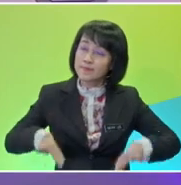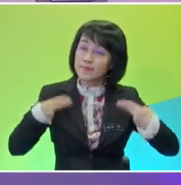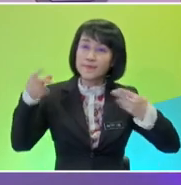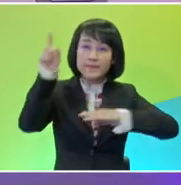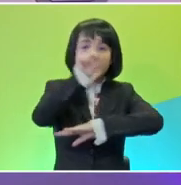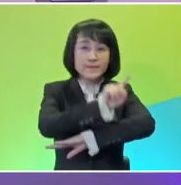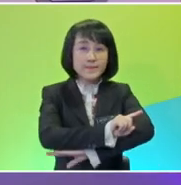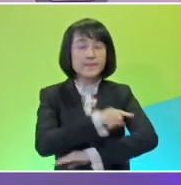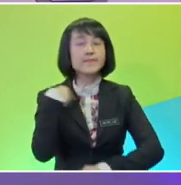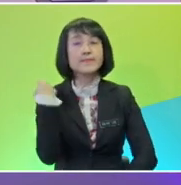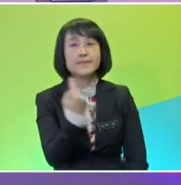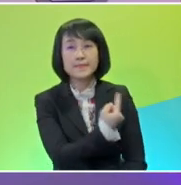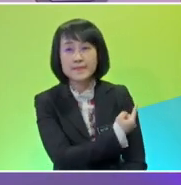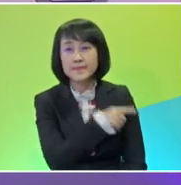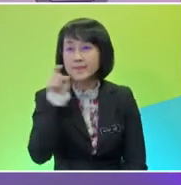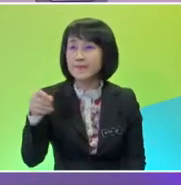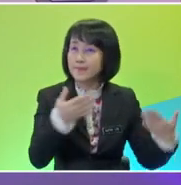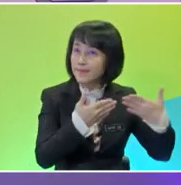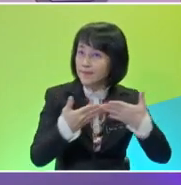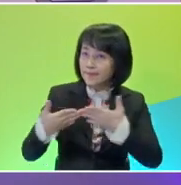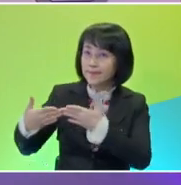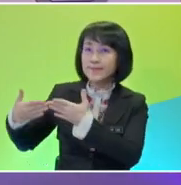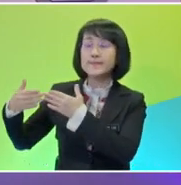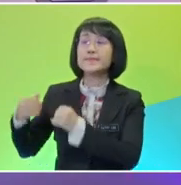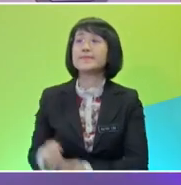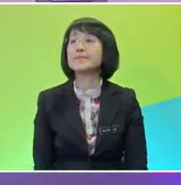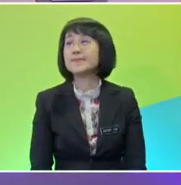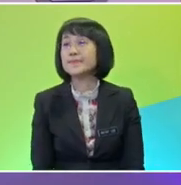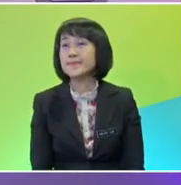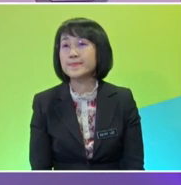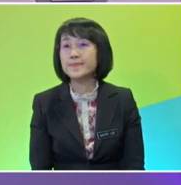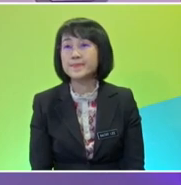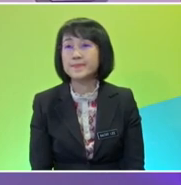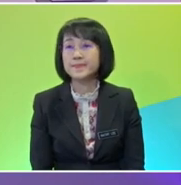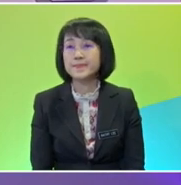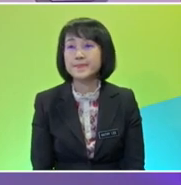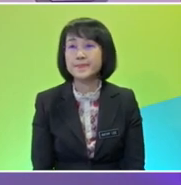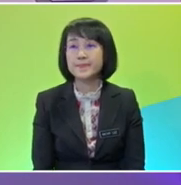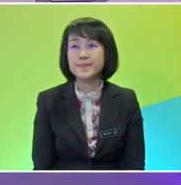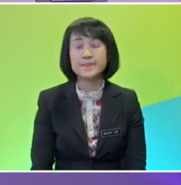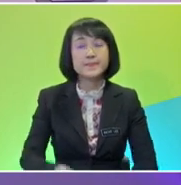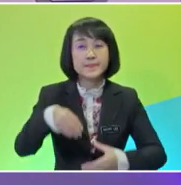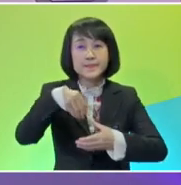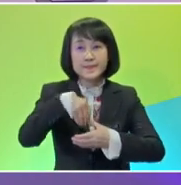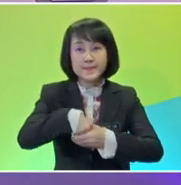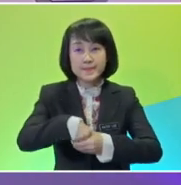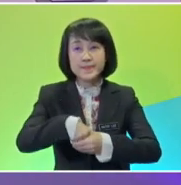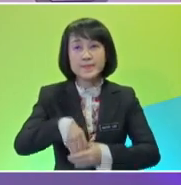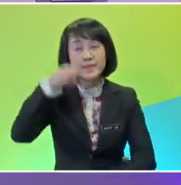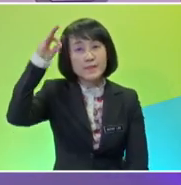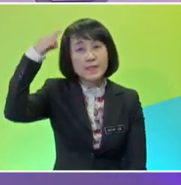masuk kita berterusan seperti mana yang terkandung dalam pendidikan kebangsaan